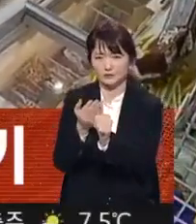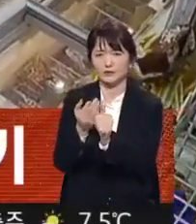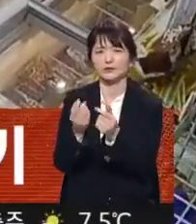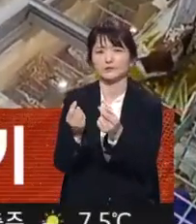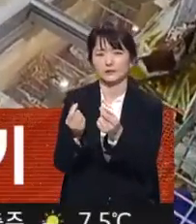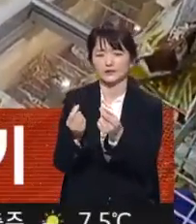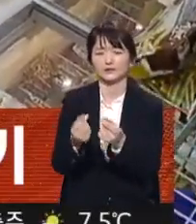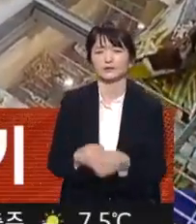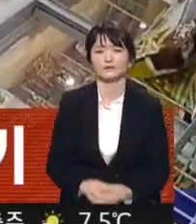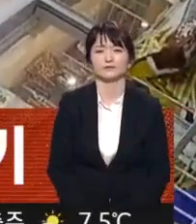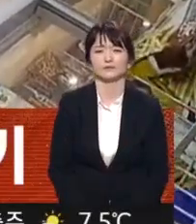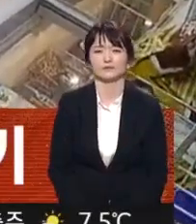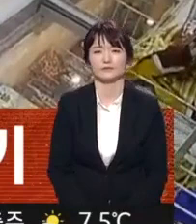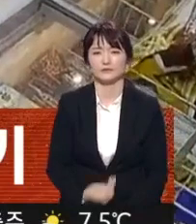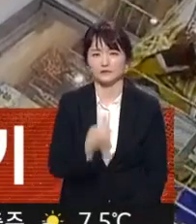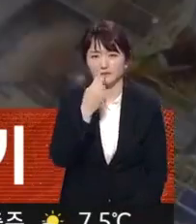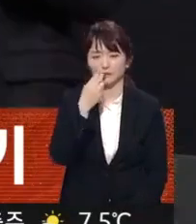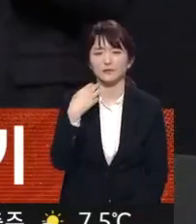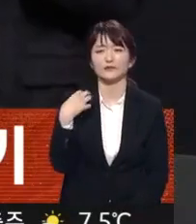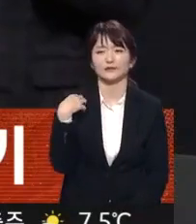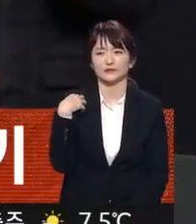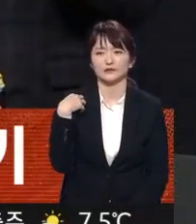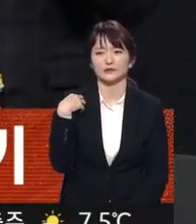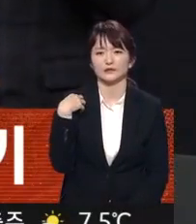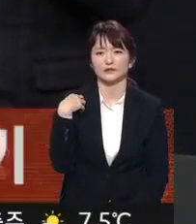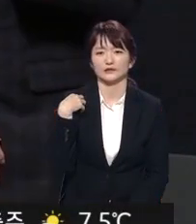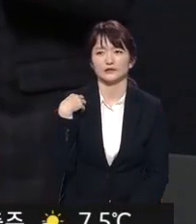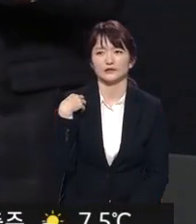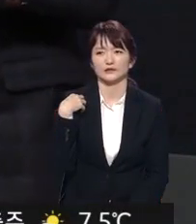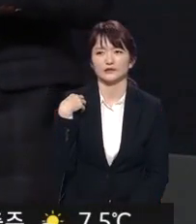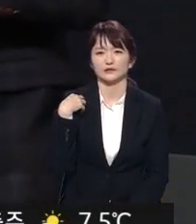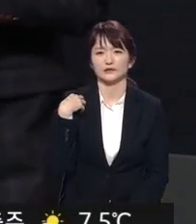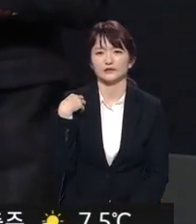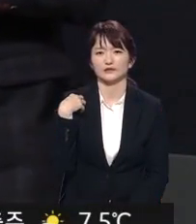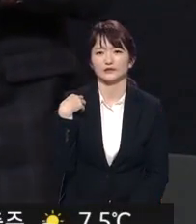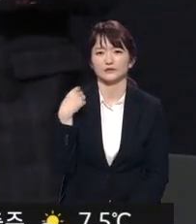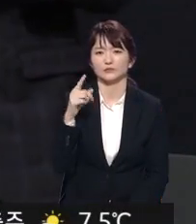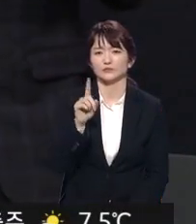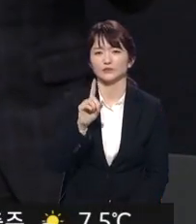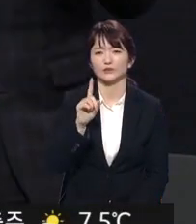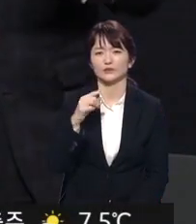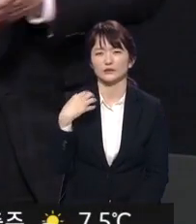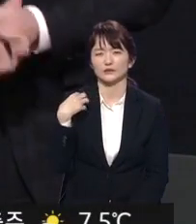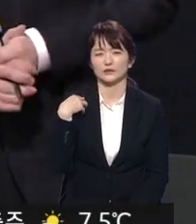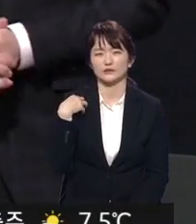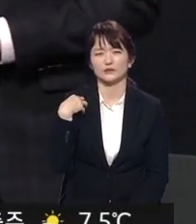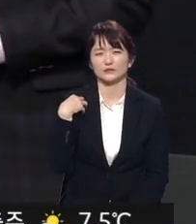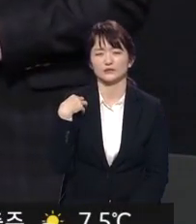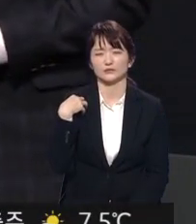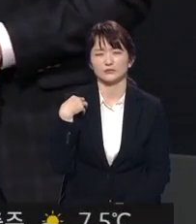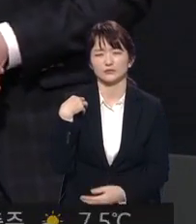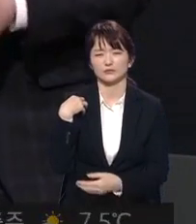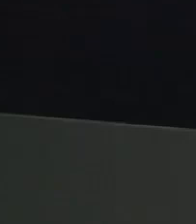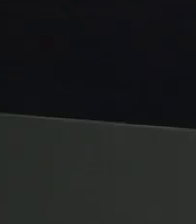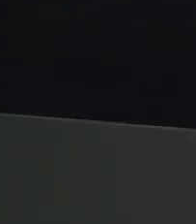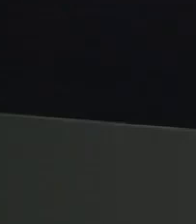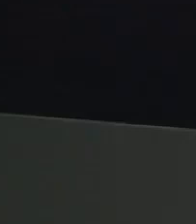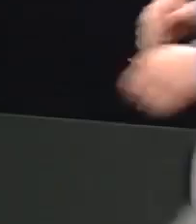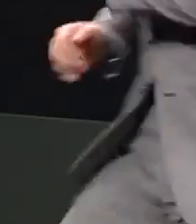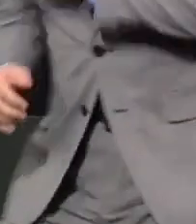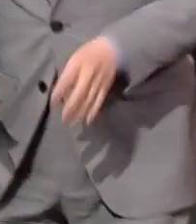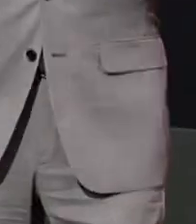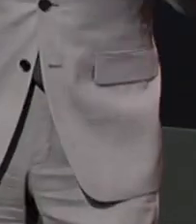봅니다 맞습니다 한 생명을 책임진다는 건요 정말 엄청난 책임감이 수반되는 일이죠